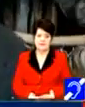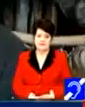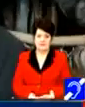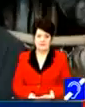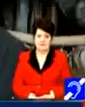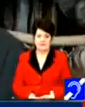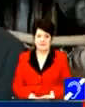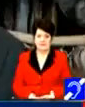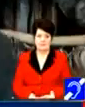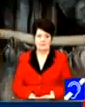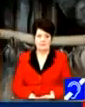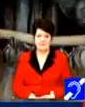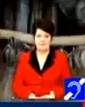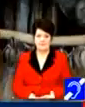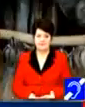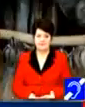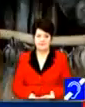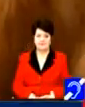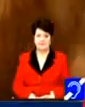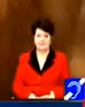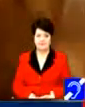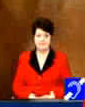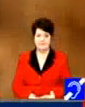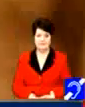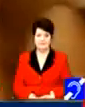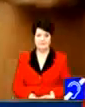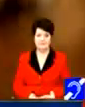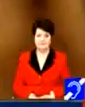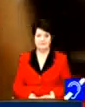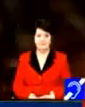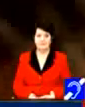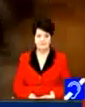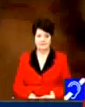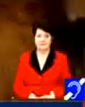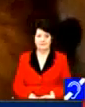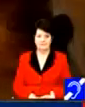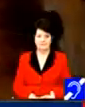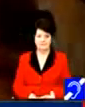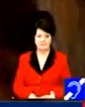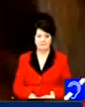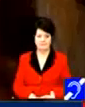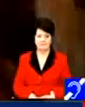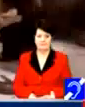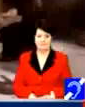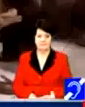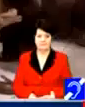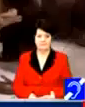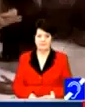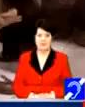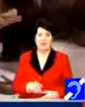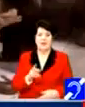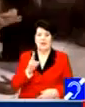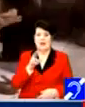здесь, да и вообще в России. Цветные меха, как лиса, выдра, уже не такой популярный. În